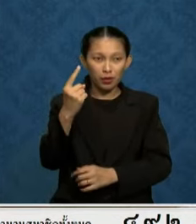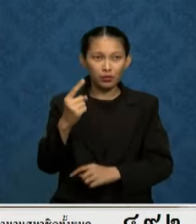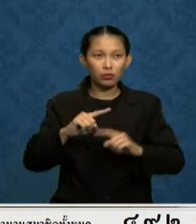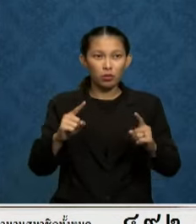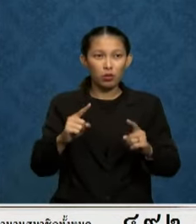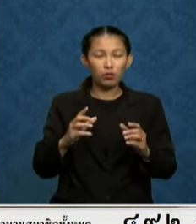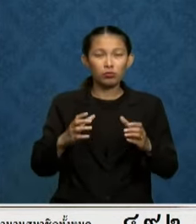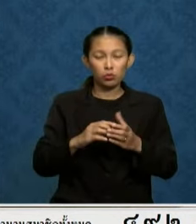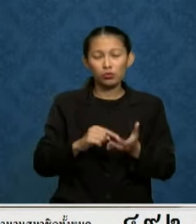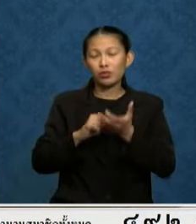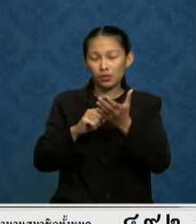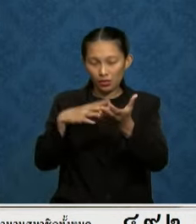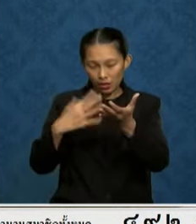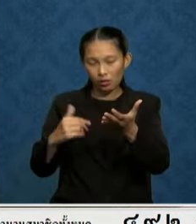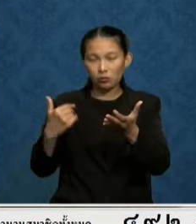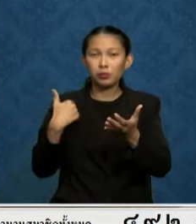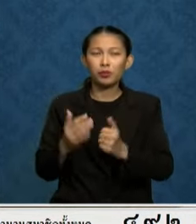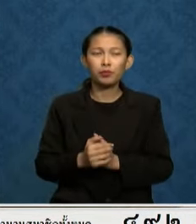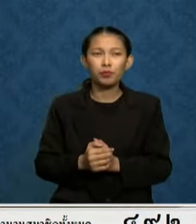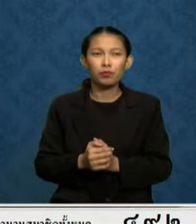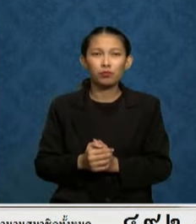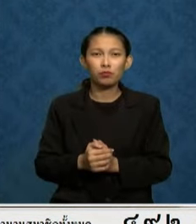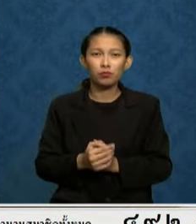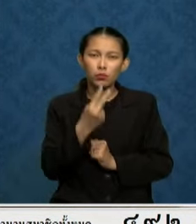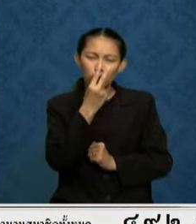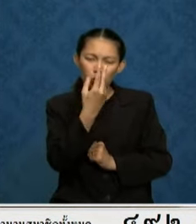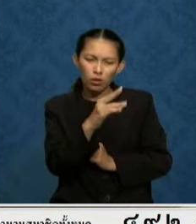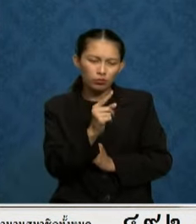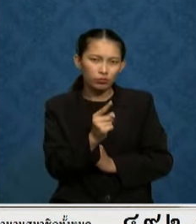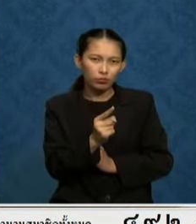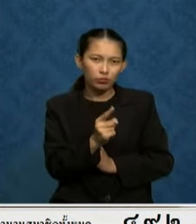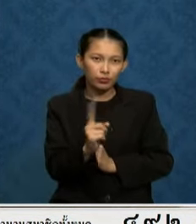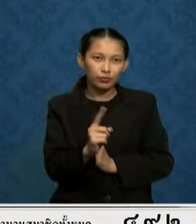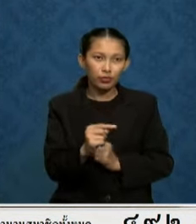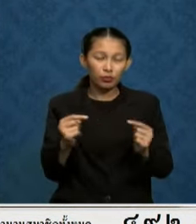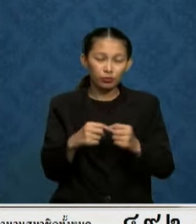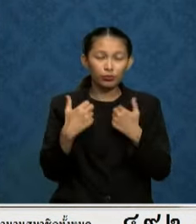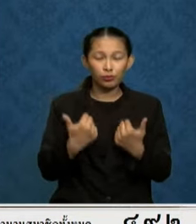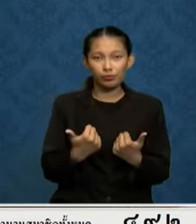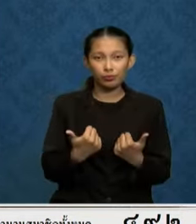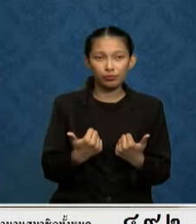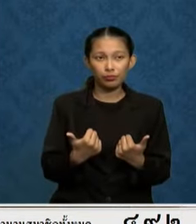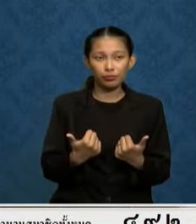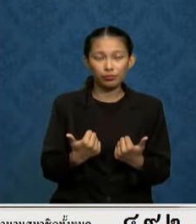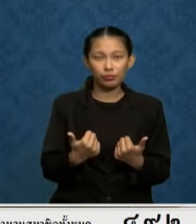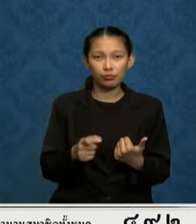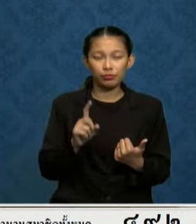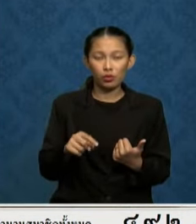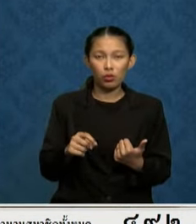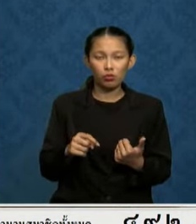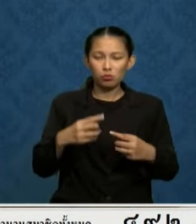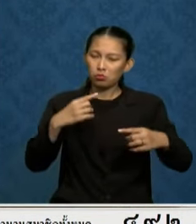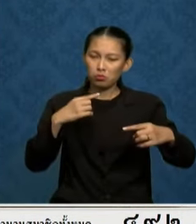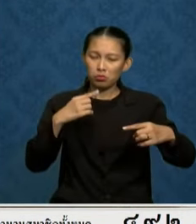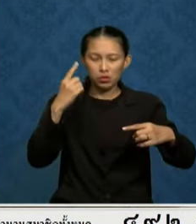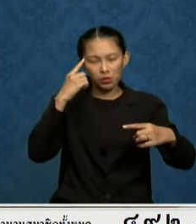เพราะฉะนั้ไม่มีประเด็นอะไรเนี่นั้นนจะ มีความขัดแย้